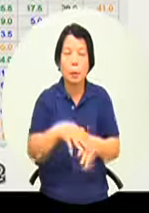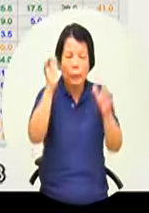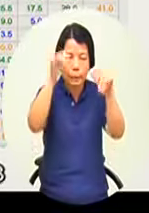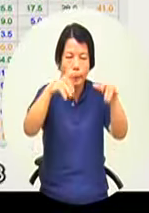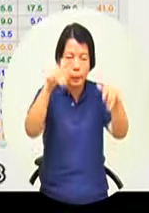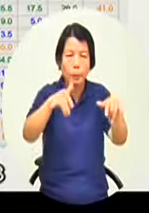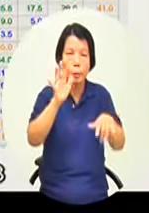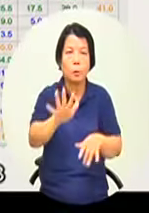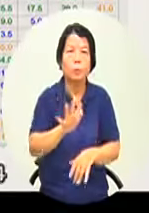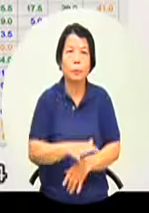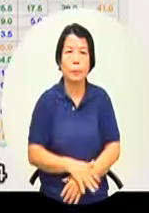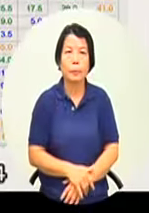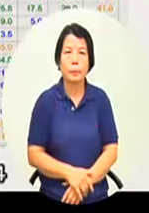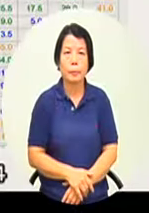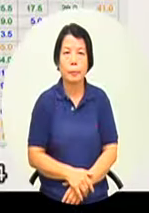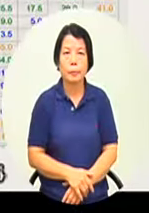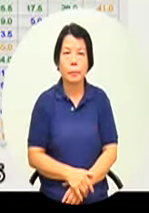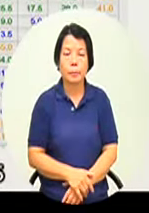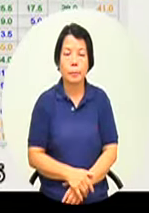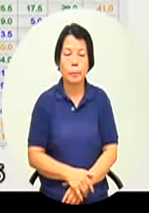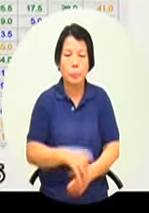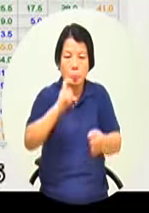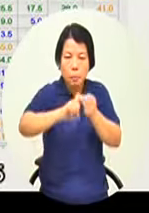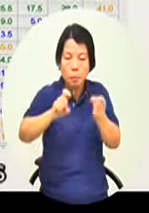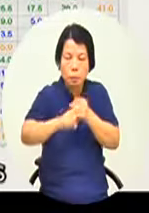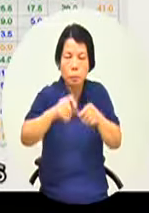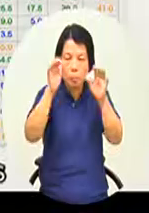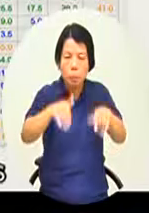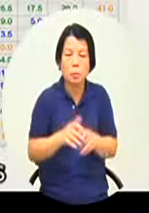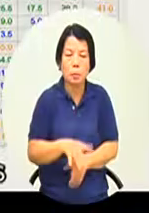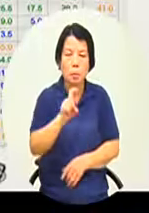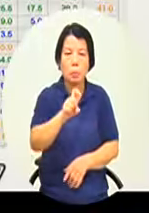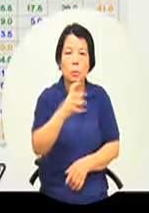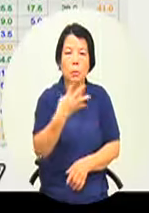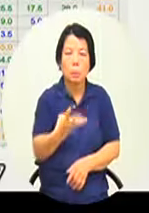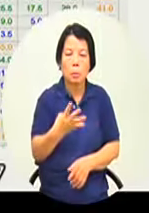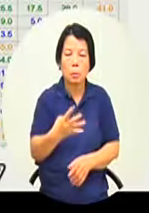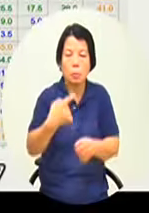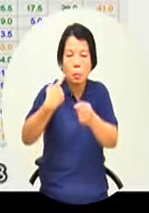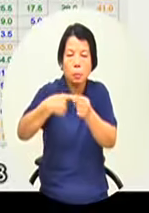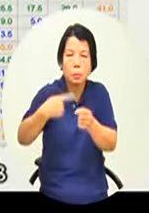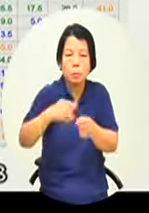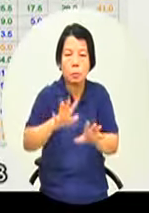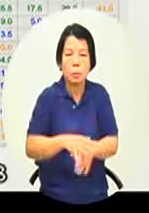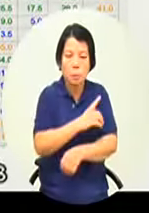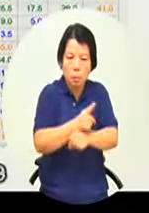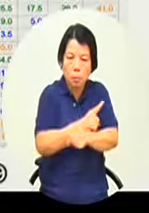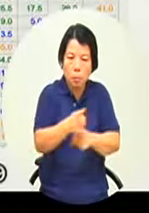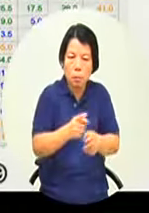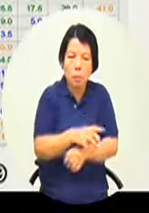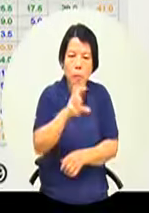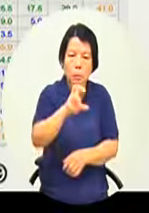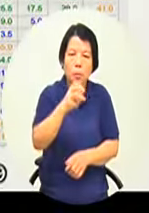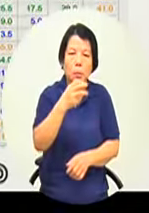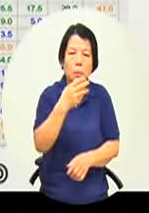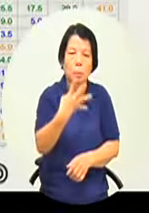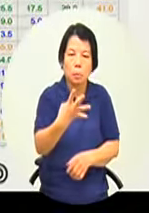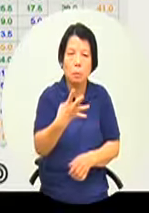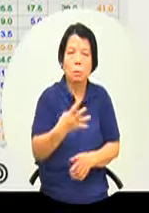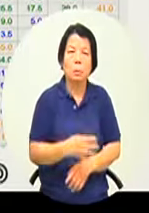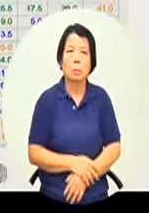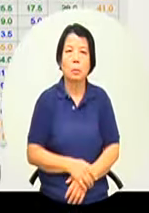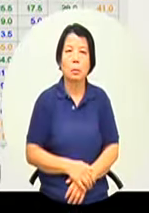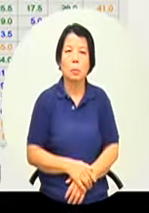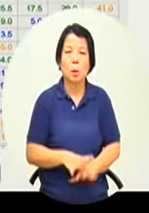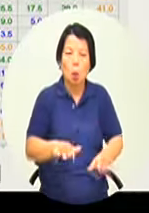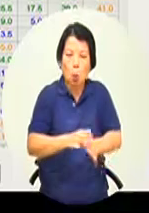场雨，十分钟雨量14毫米。一个小时多少？84，这